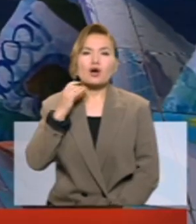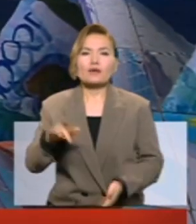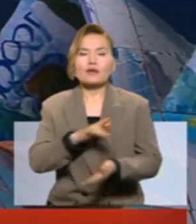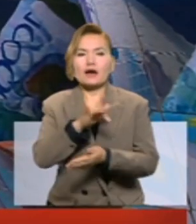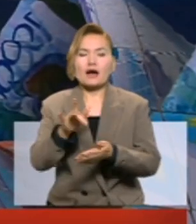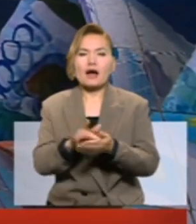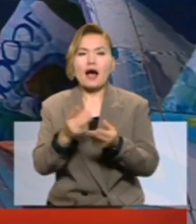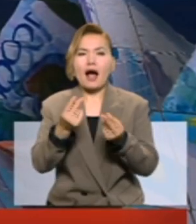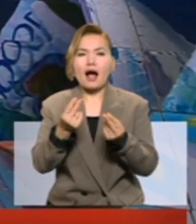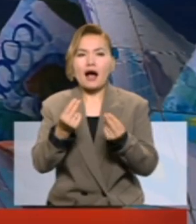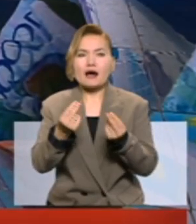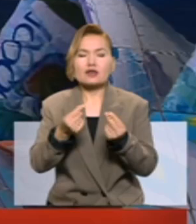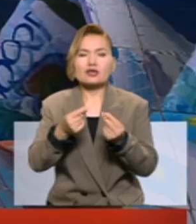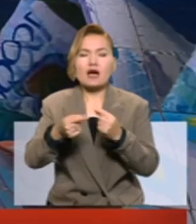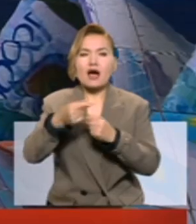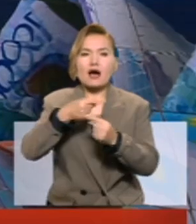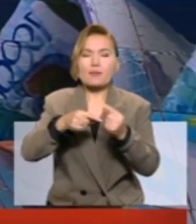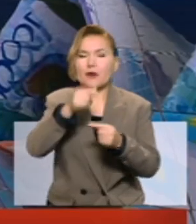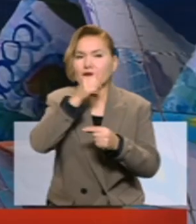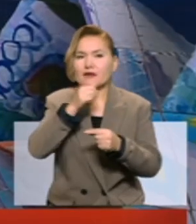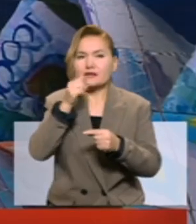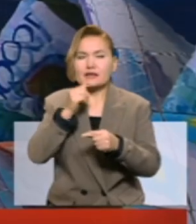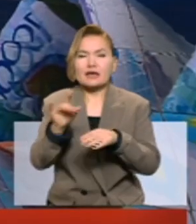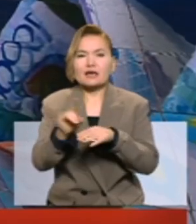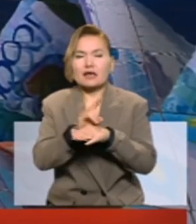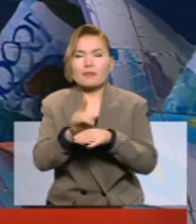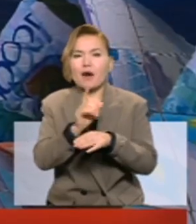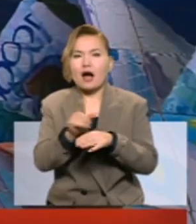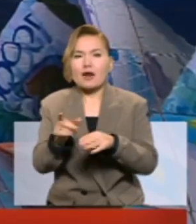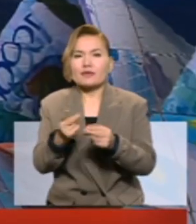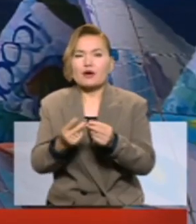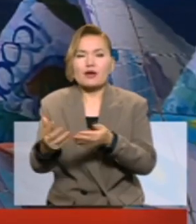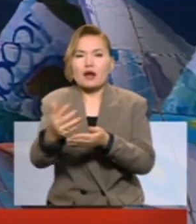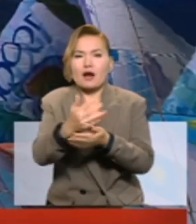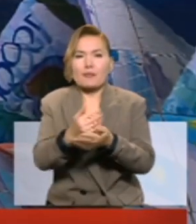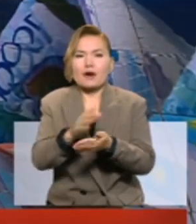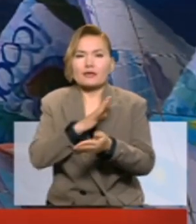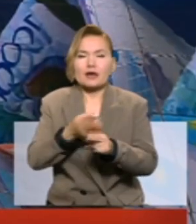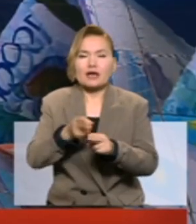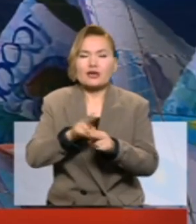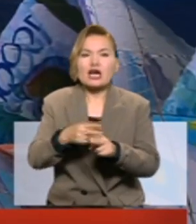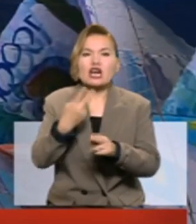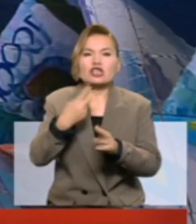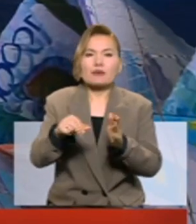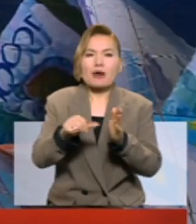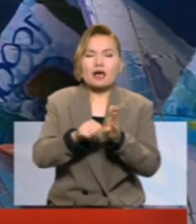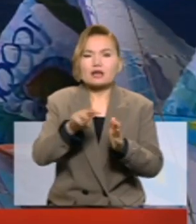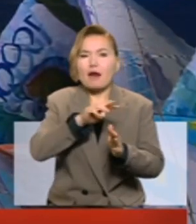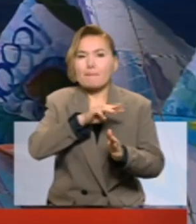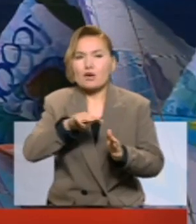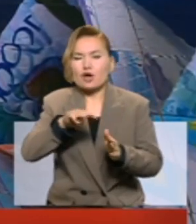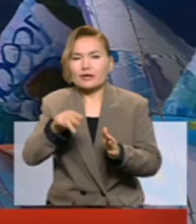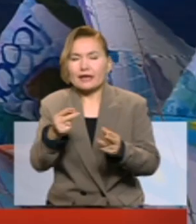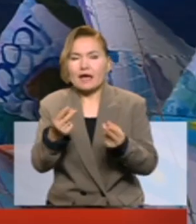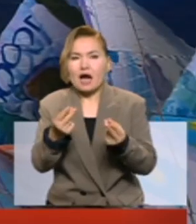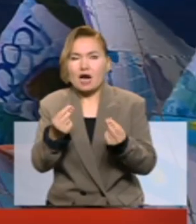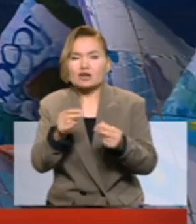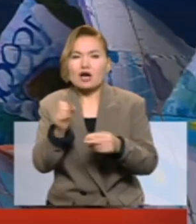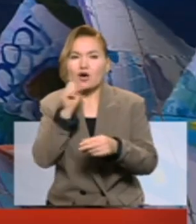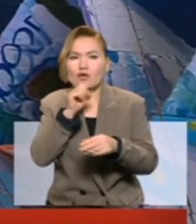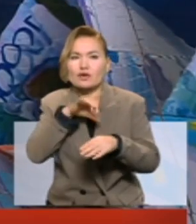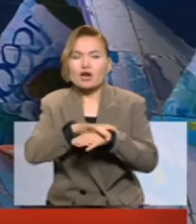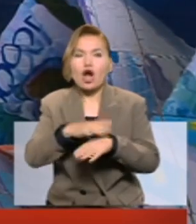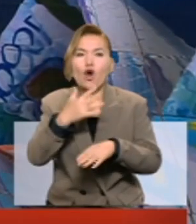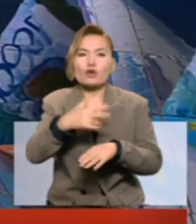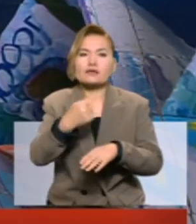Қызылордада қаржы пирамидасын құрған күдікті қамауға алынды. Адамдардың сеніміне кіріп, 26 миллион теңгеге залал келтірген 31